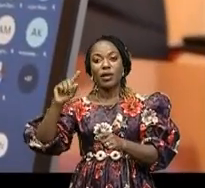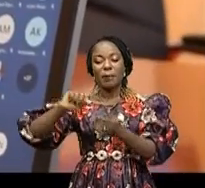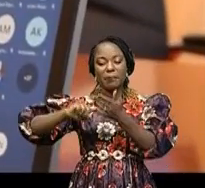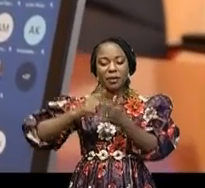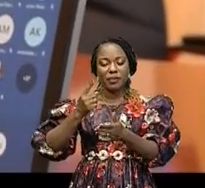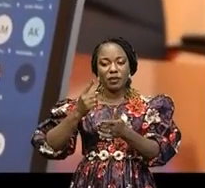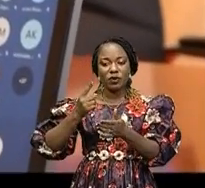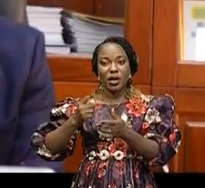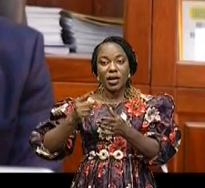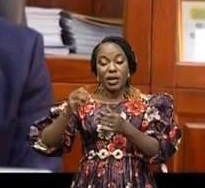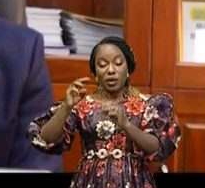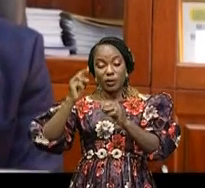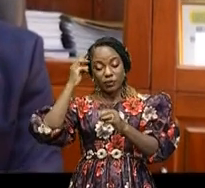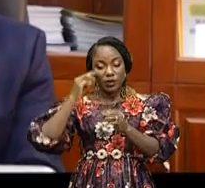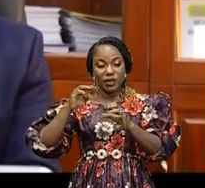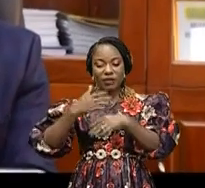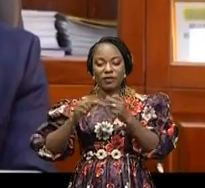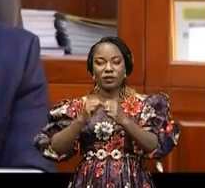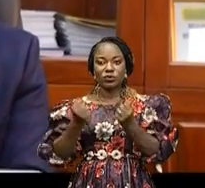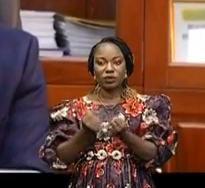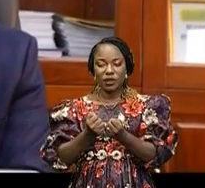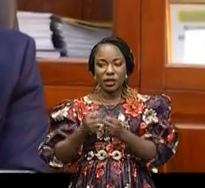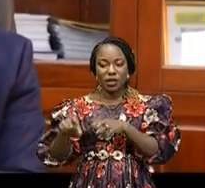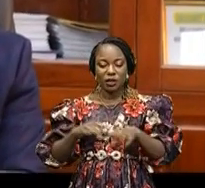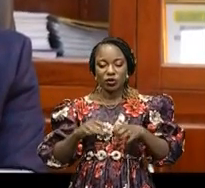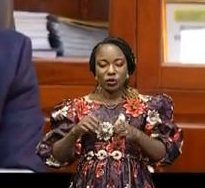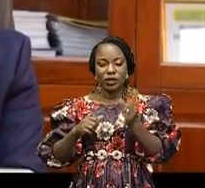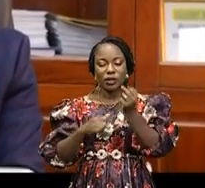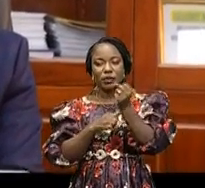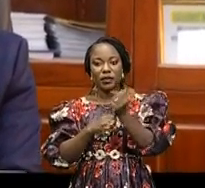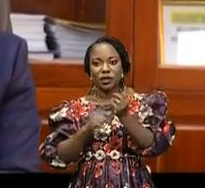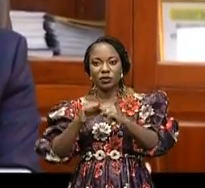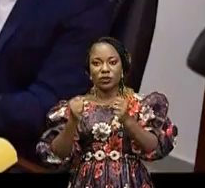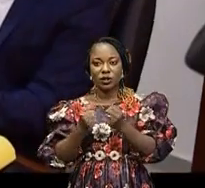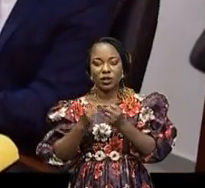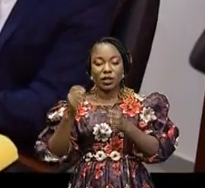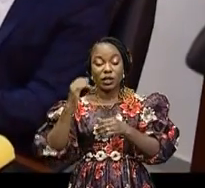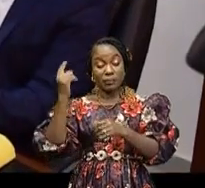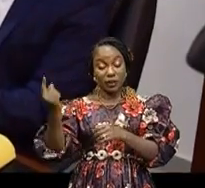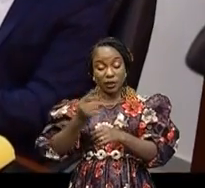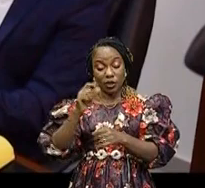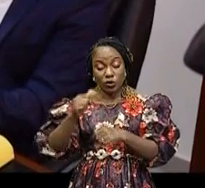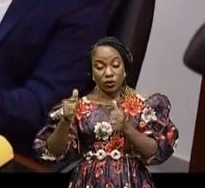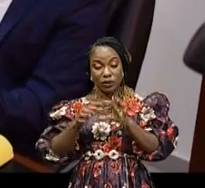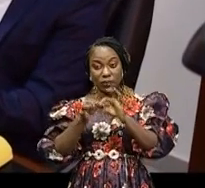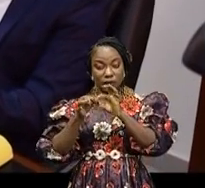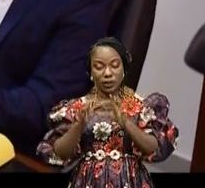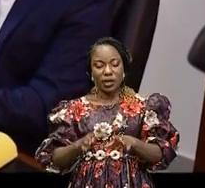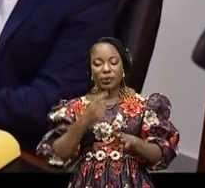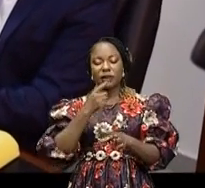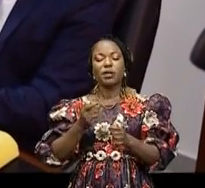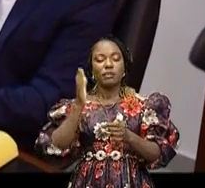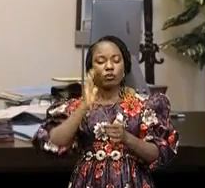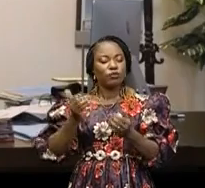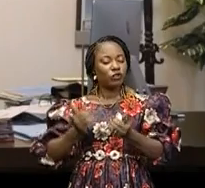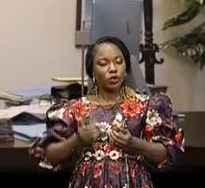phase, le ministre des Affaires sociales, Action humanitaire et solidarité nationale a indiqué que certains partenaires ont déjà manifesté leurs